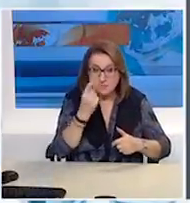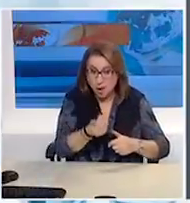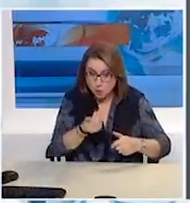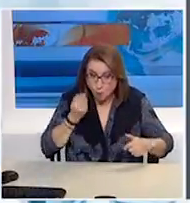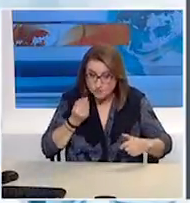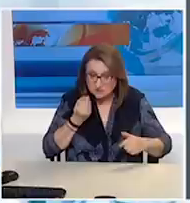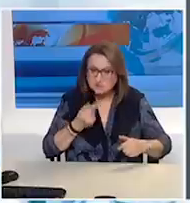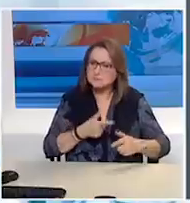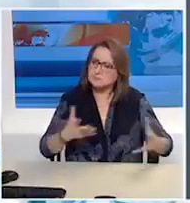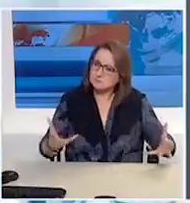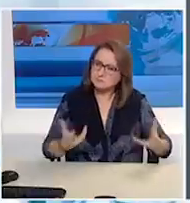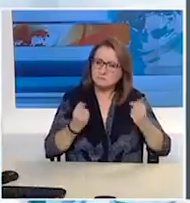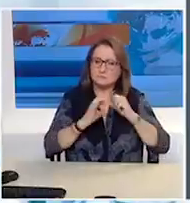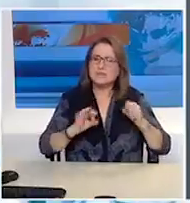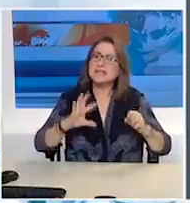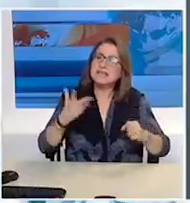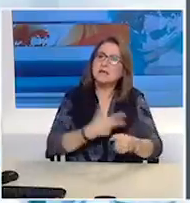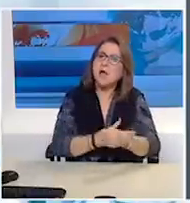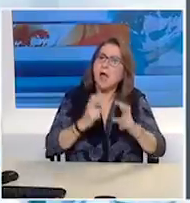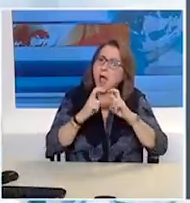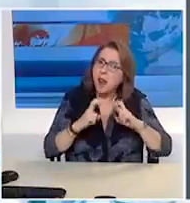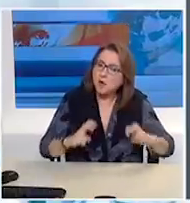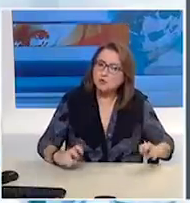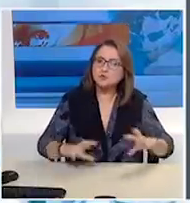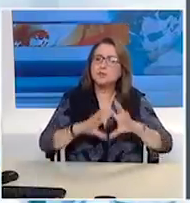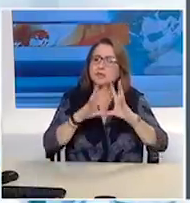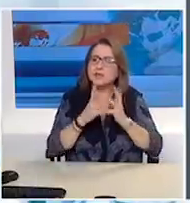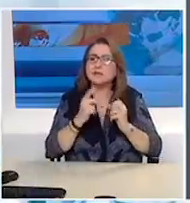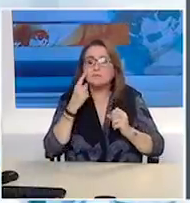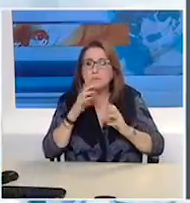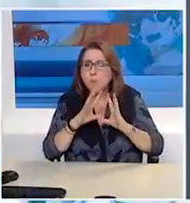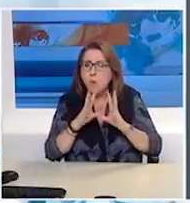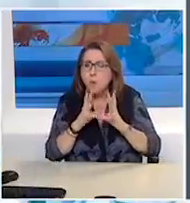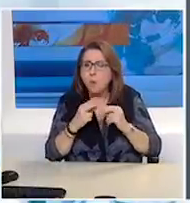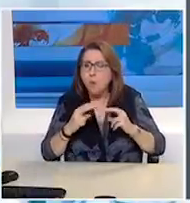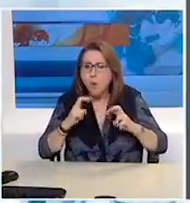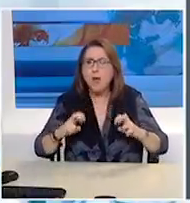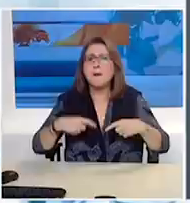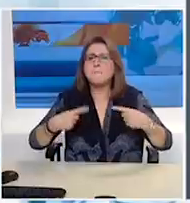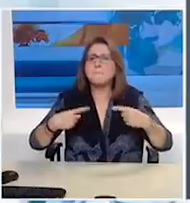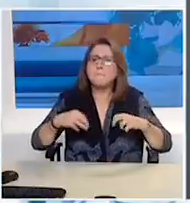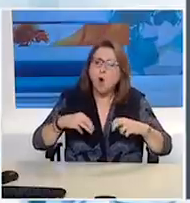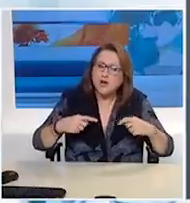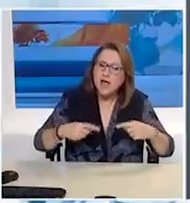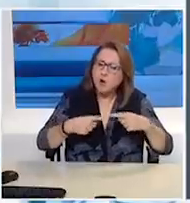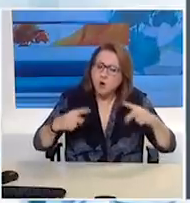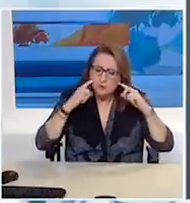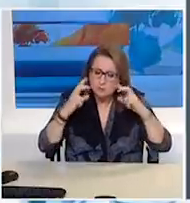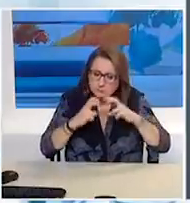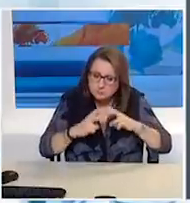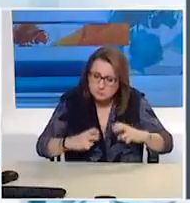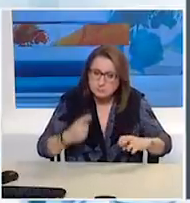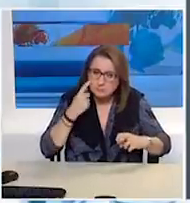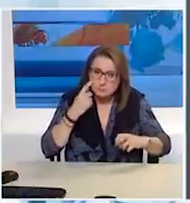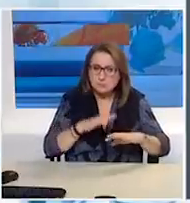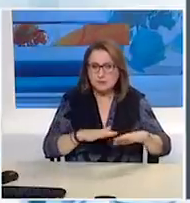ιού, είτε με μοριακό έλεγχο, είτε για ανοσία εναντί του ιού με ειδικά και αξιόπιστα τεστ αντισωμάτων, αν υπάρχει τέτοια